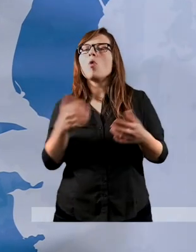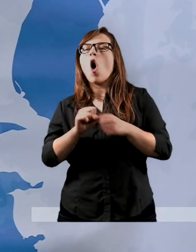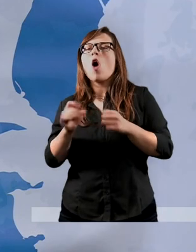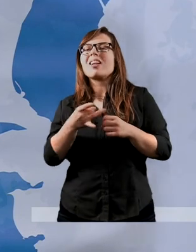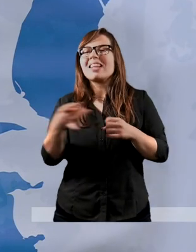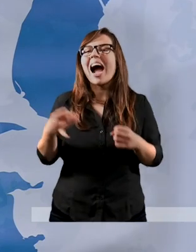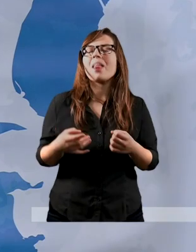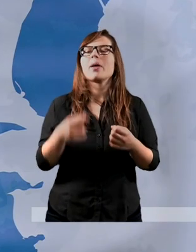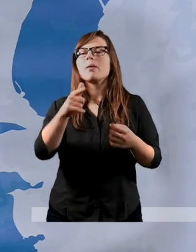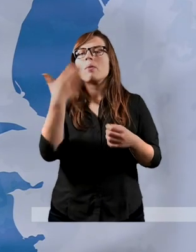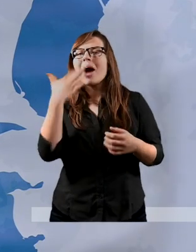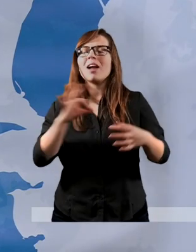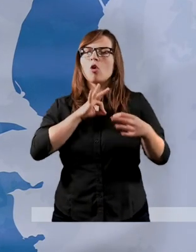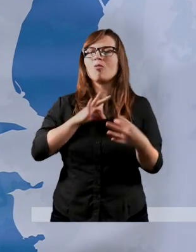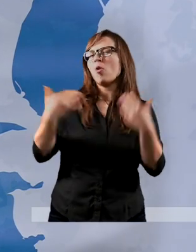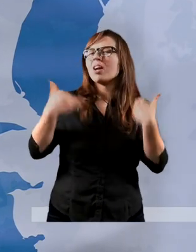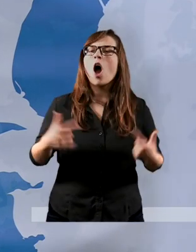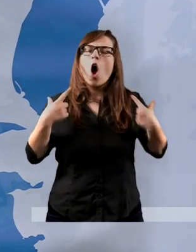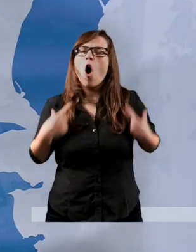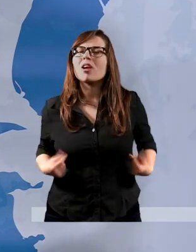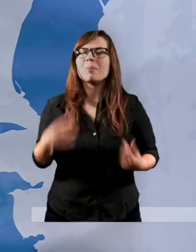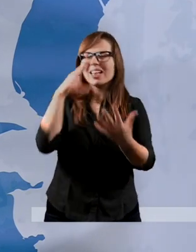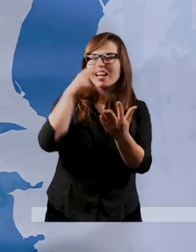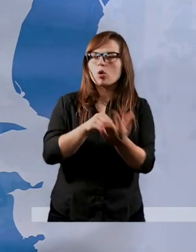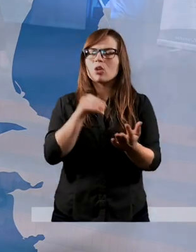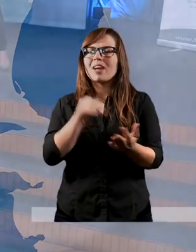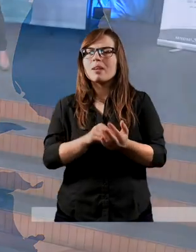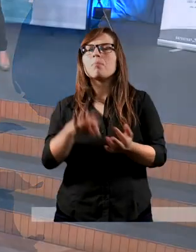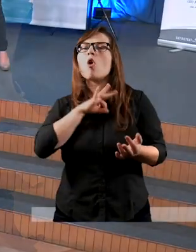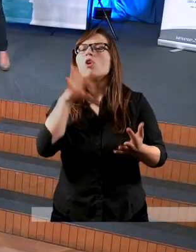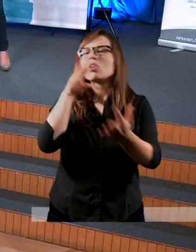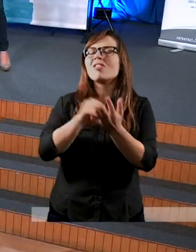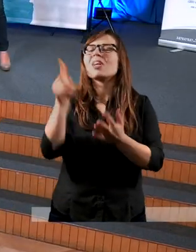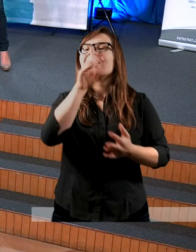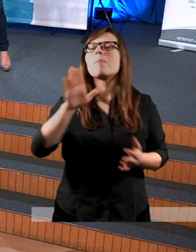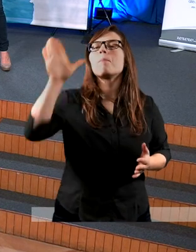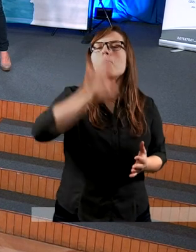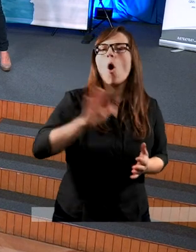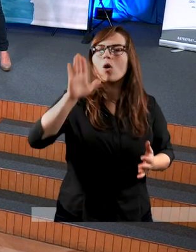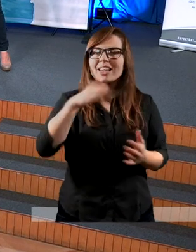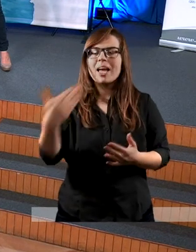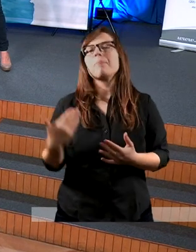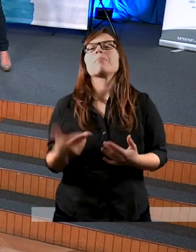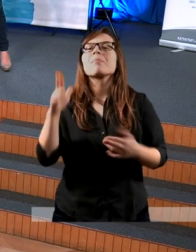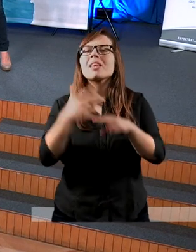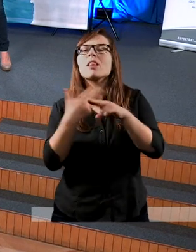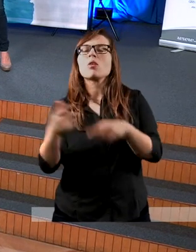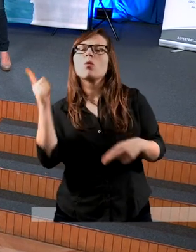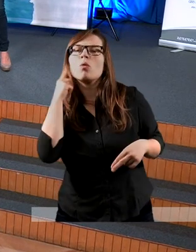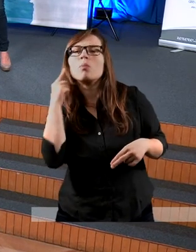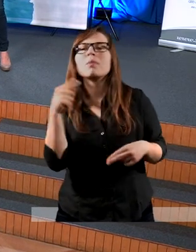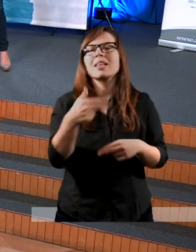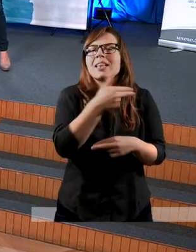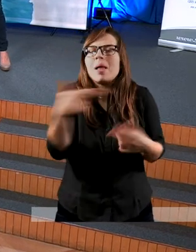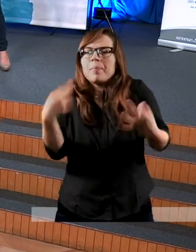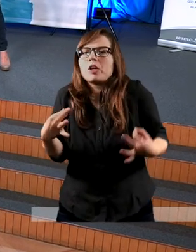chcę Wam powiedzieć o moich bardzo osobistych doświadczeniach, moich doświadczeniach z Bogiem. Kiedy usłyszałam, że